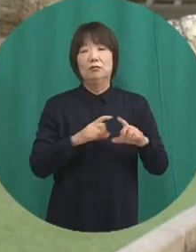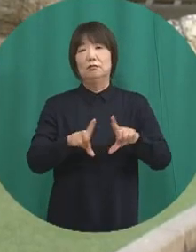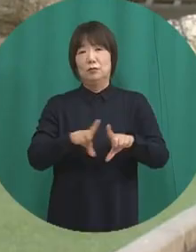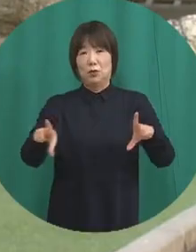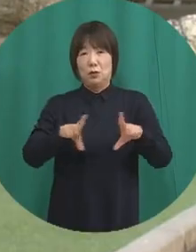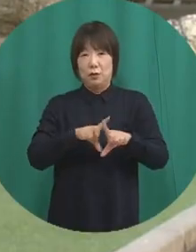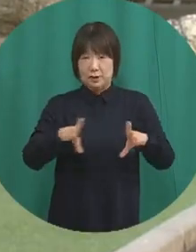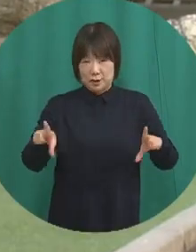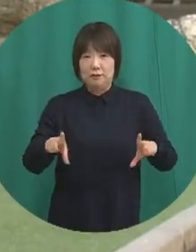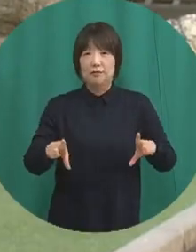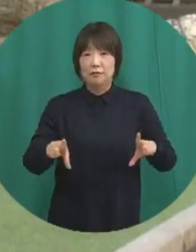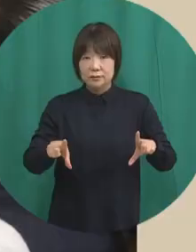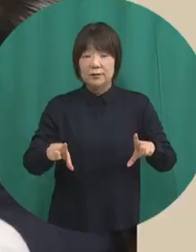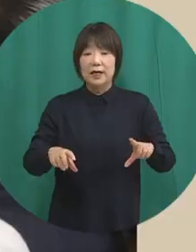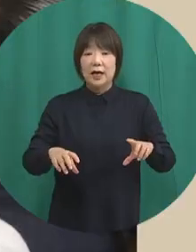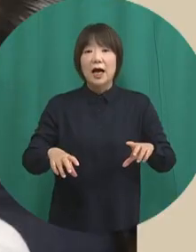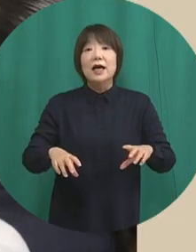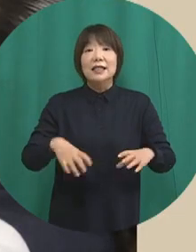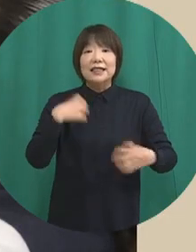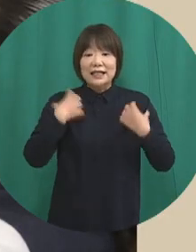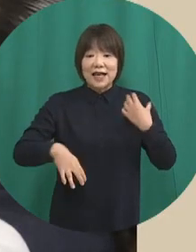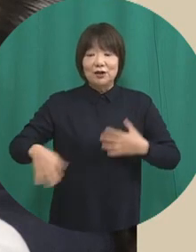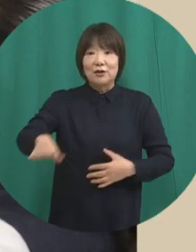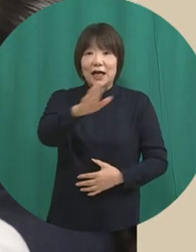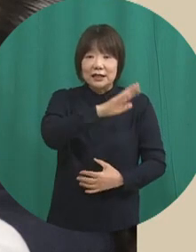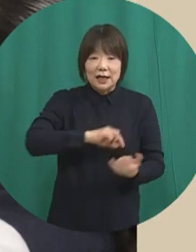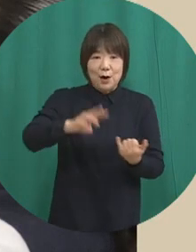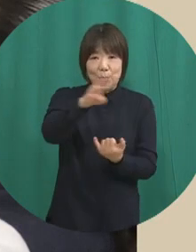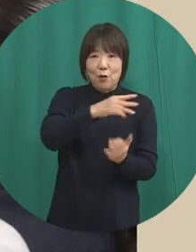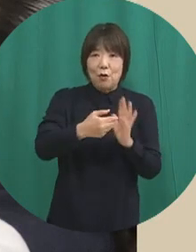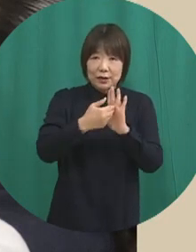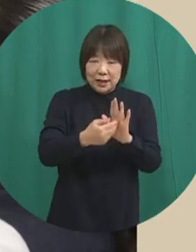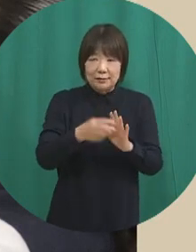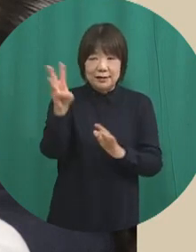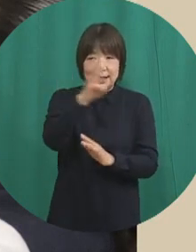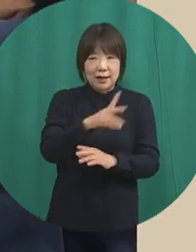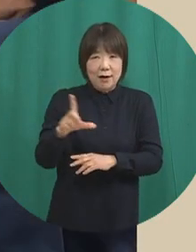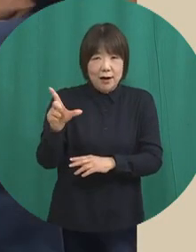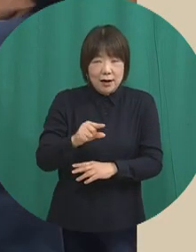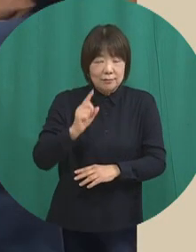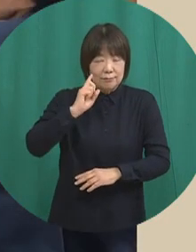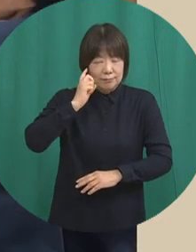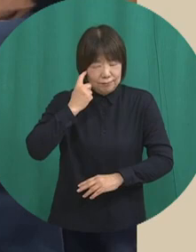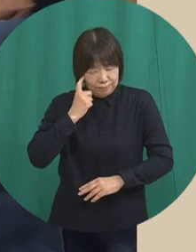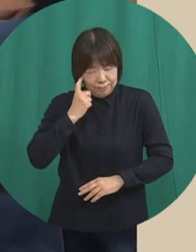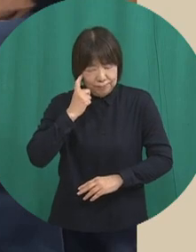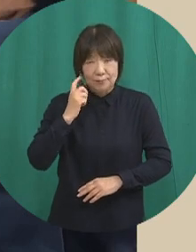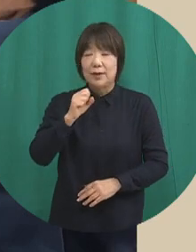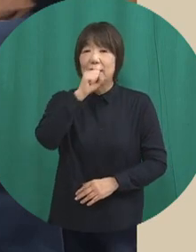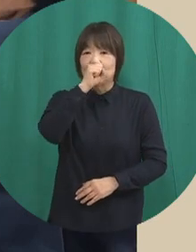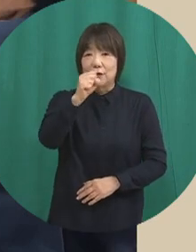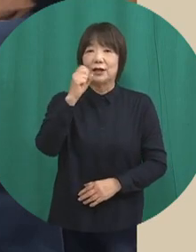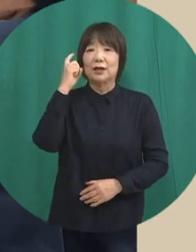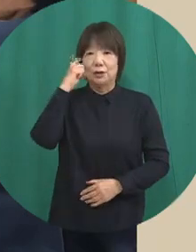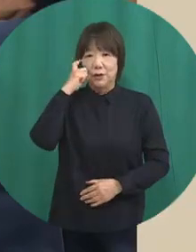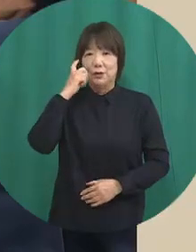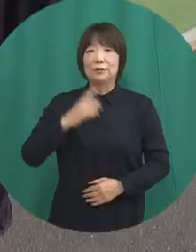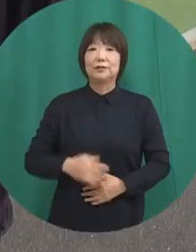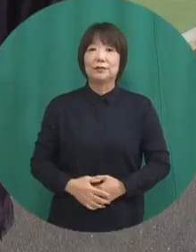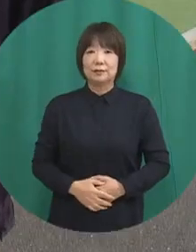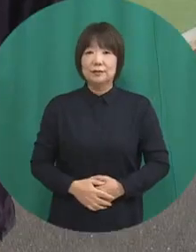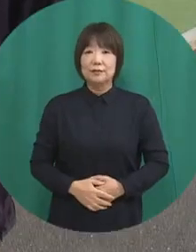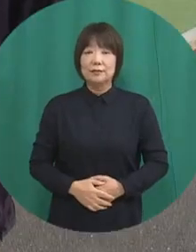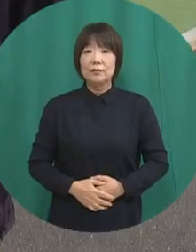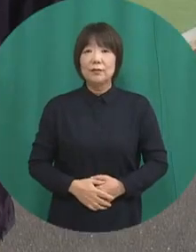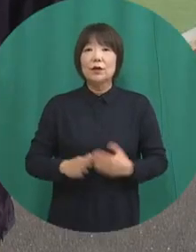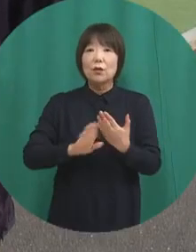はもうもちろんなんですけど、生徒たちが防災や減災の意識を高められたのも非常に良かったかと思います。